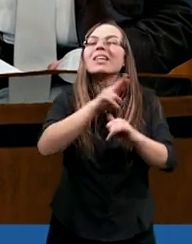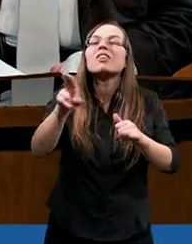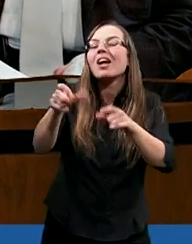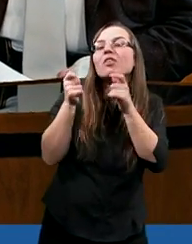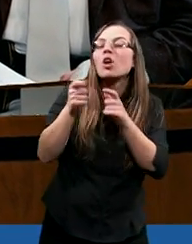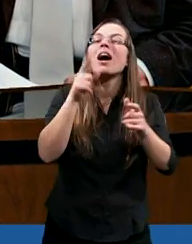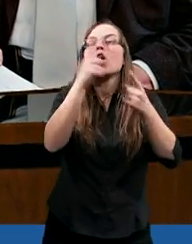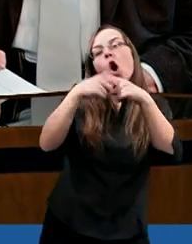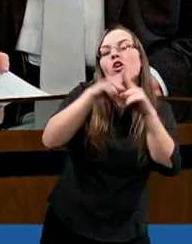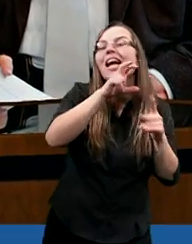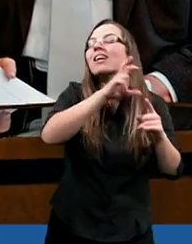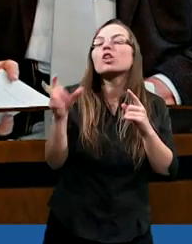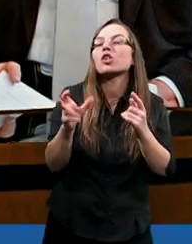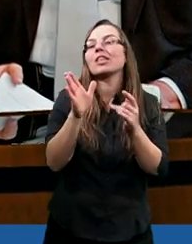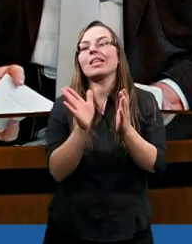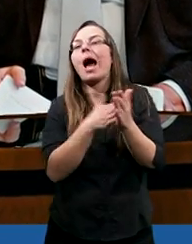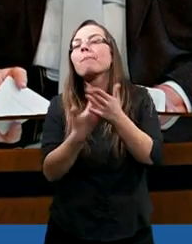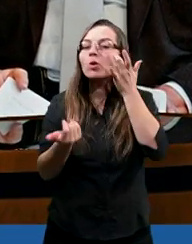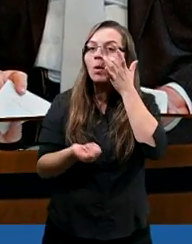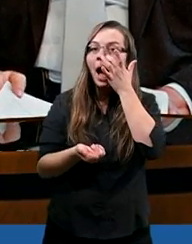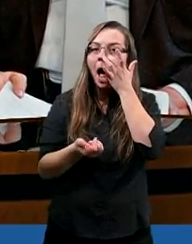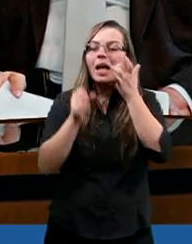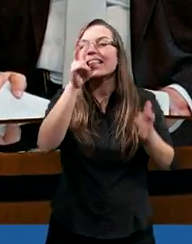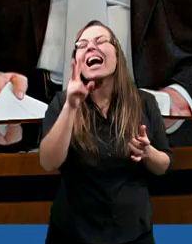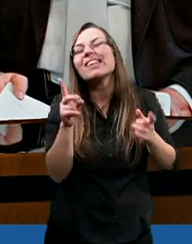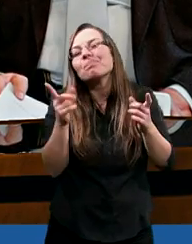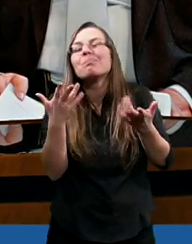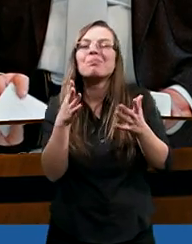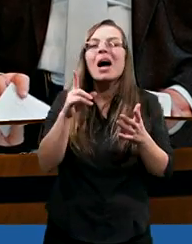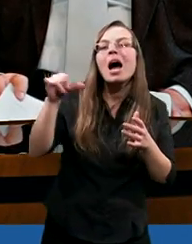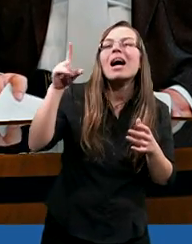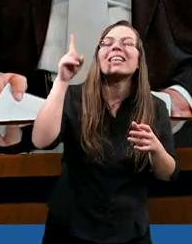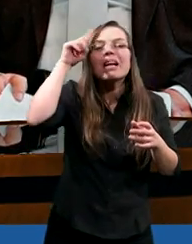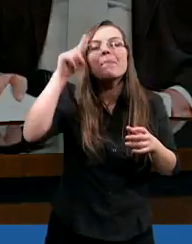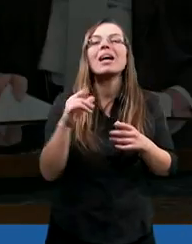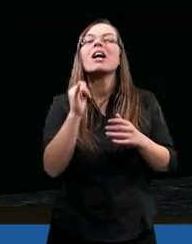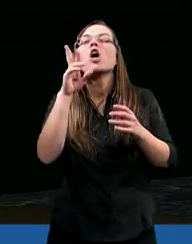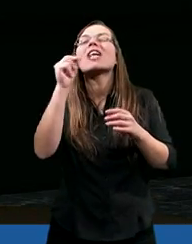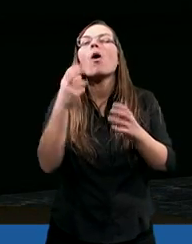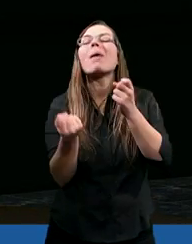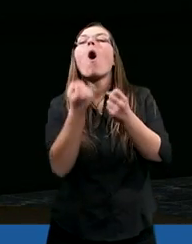kościelnych, czy to będą jakieś rzekome objawienia czyjeś,